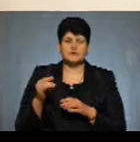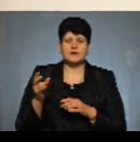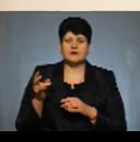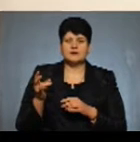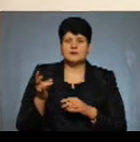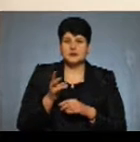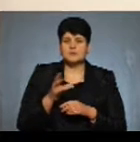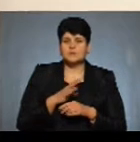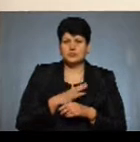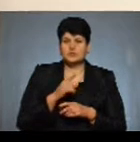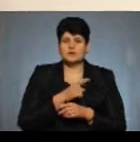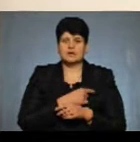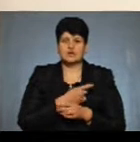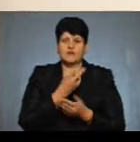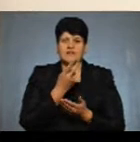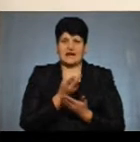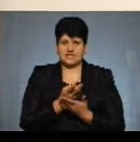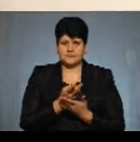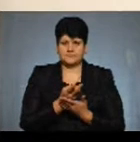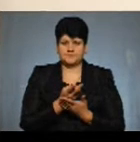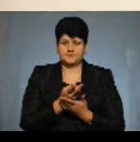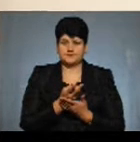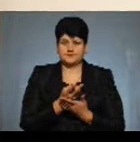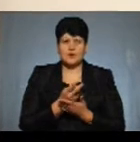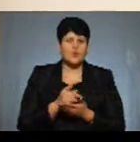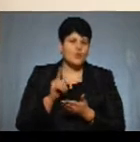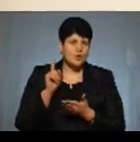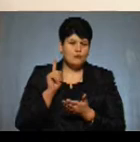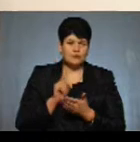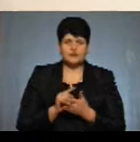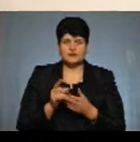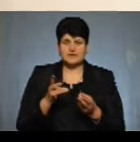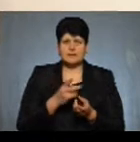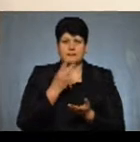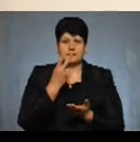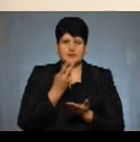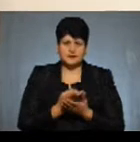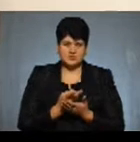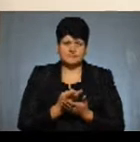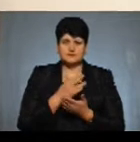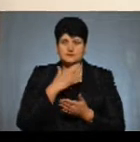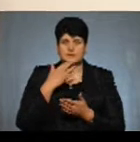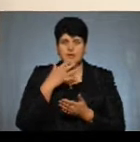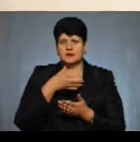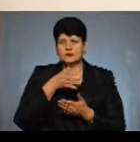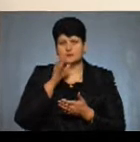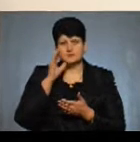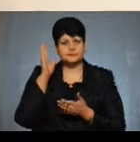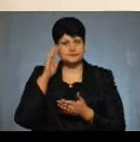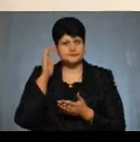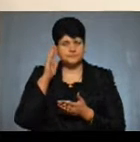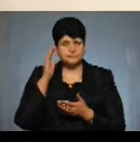Перш за все, потрібен ліжковий режим. Тому що обов'язково треба вилежати, багато вживати